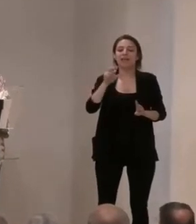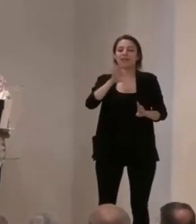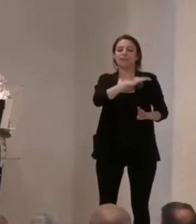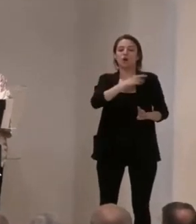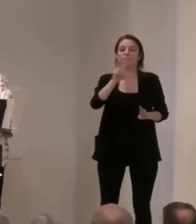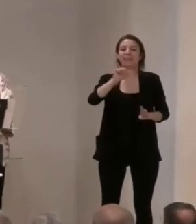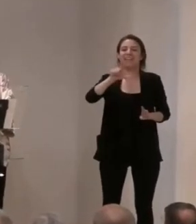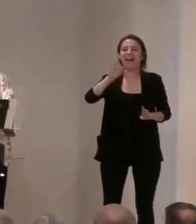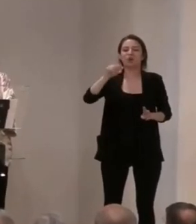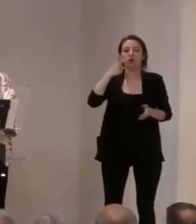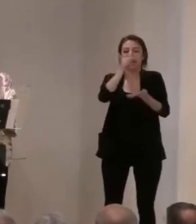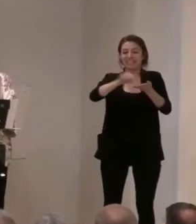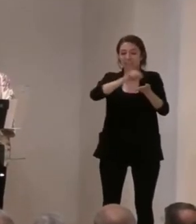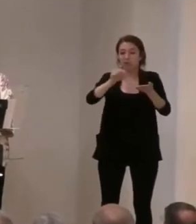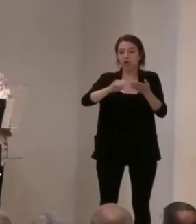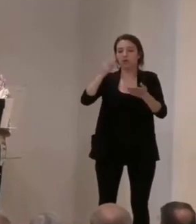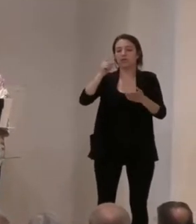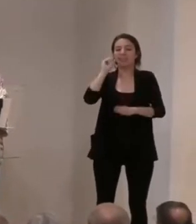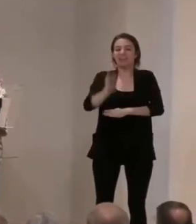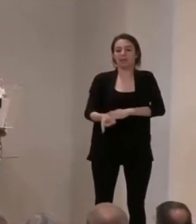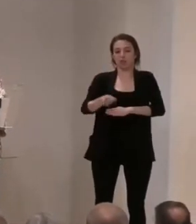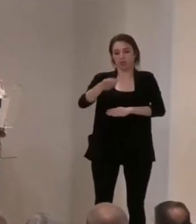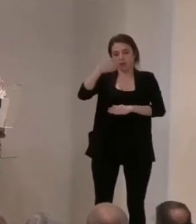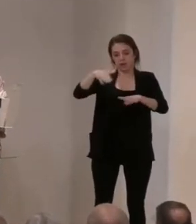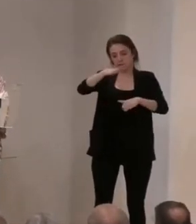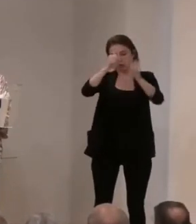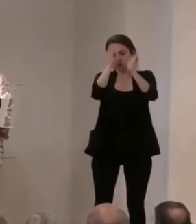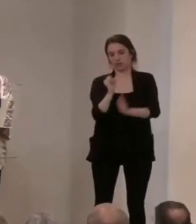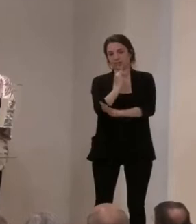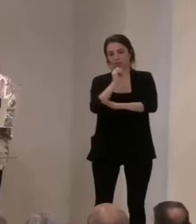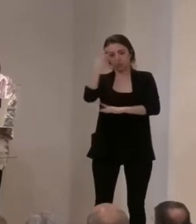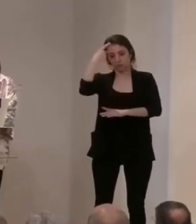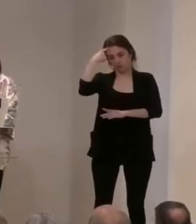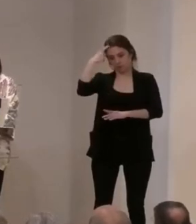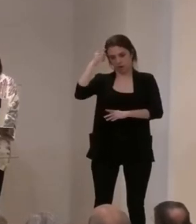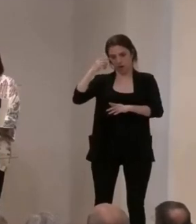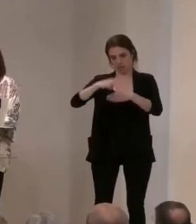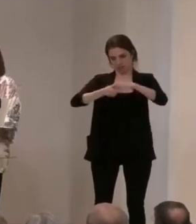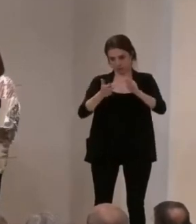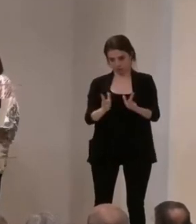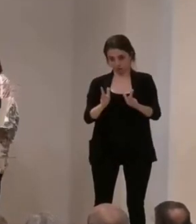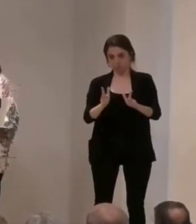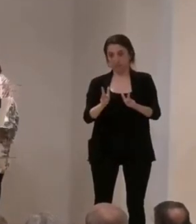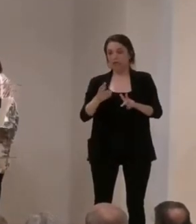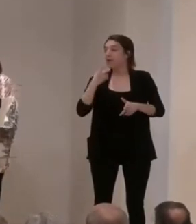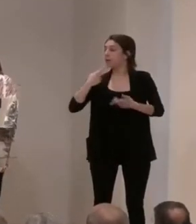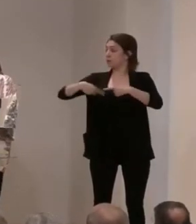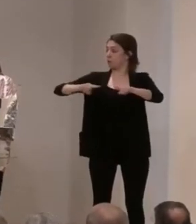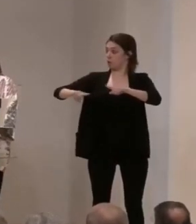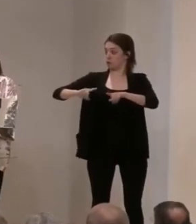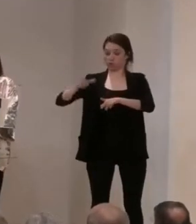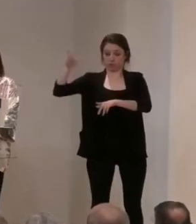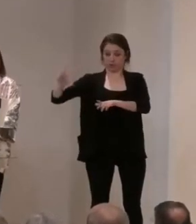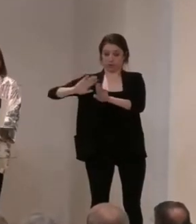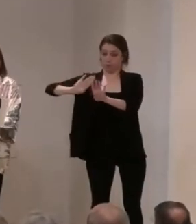i director del Memorial Democràtic. La coordinació de l'acte la portarà la Núria Cartanyà, que